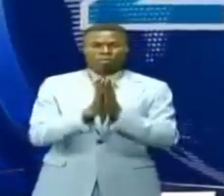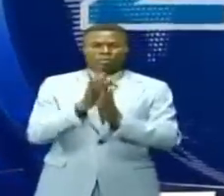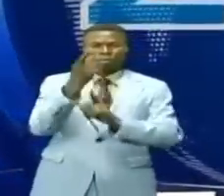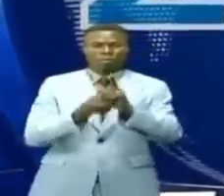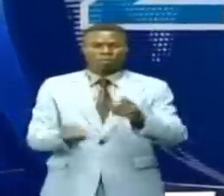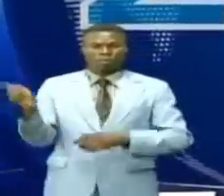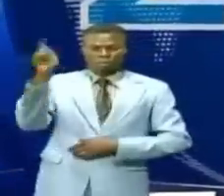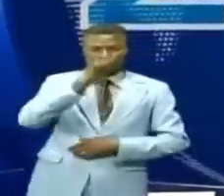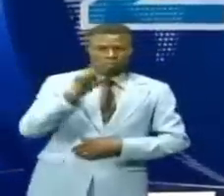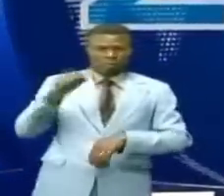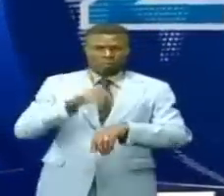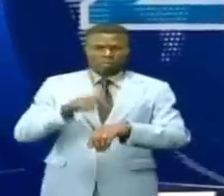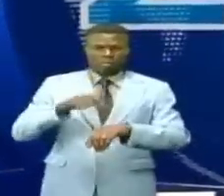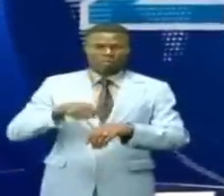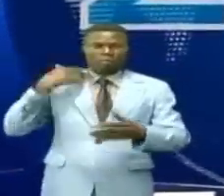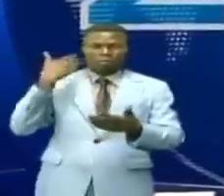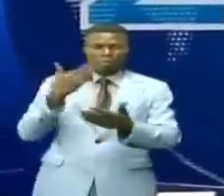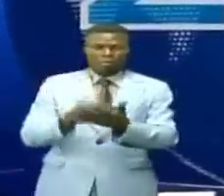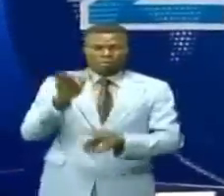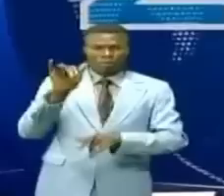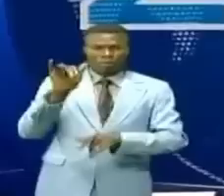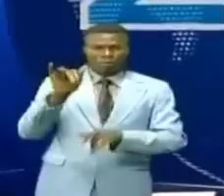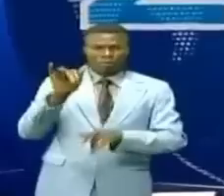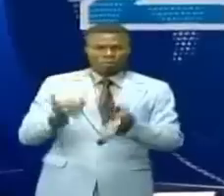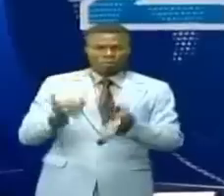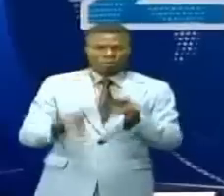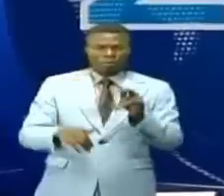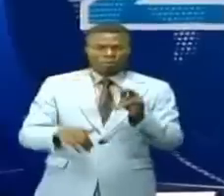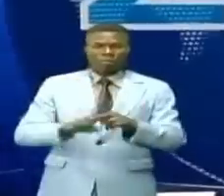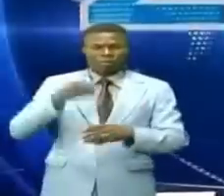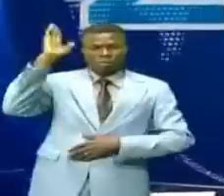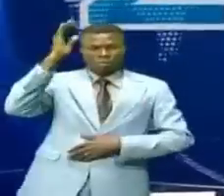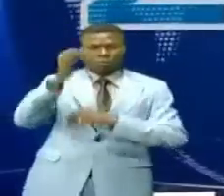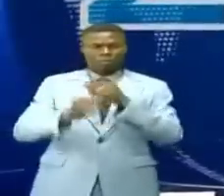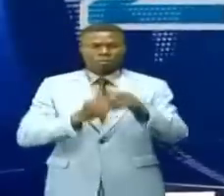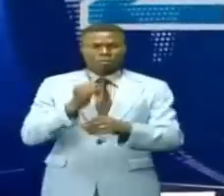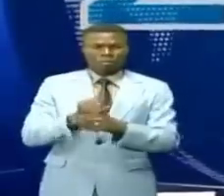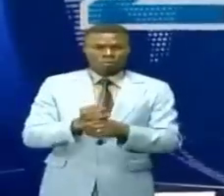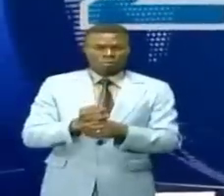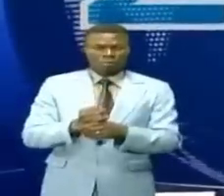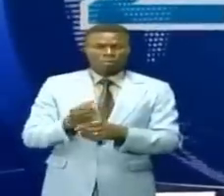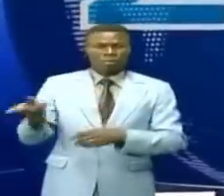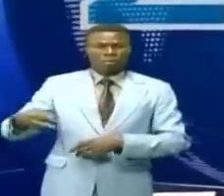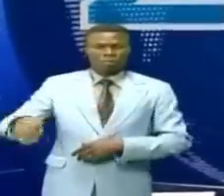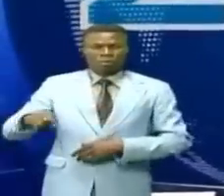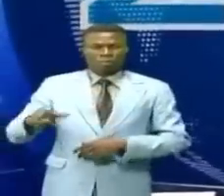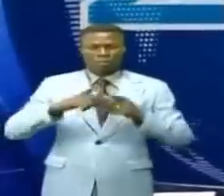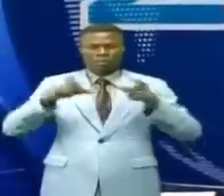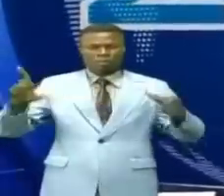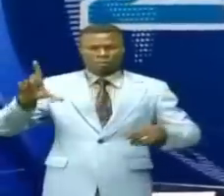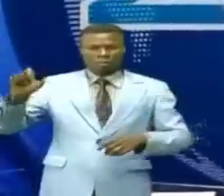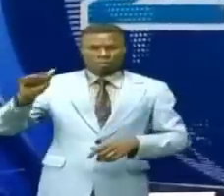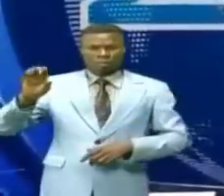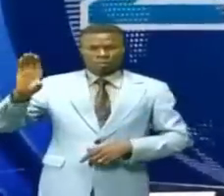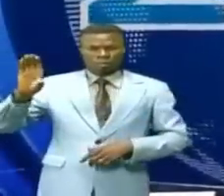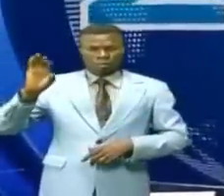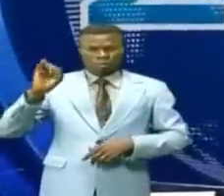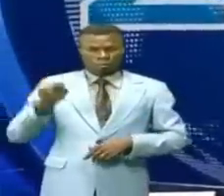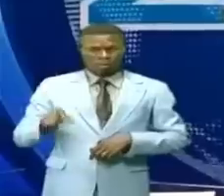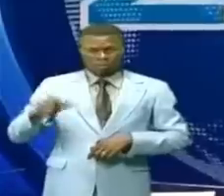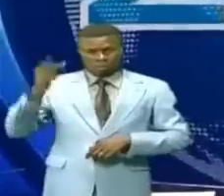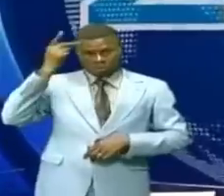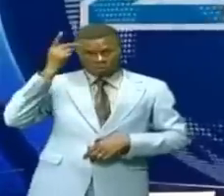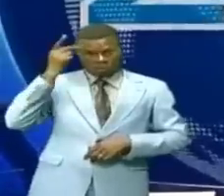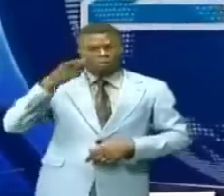est consacrée à l'arrivée du secrétaire exécutif de la Conférence internationale pour la région des Grands Lacs à Kinshasa. Sur place,